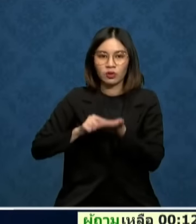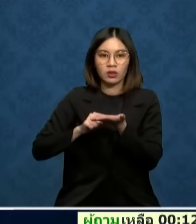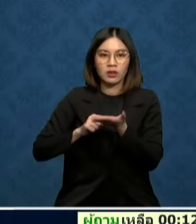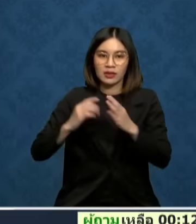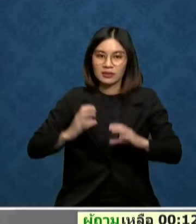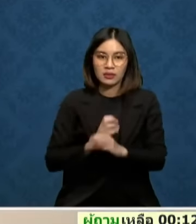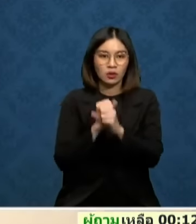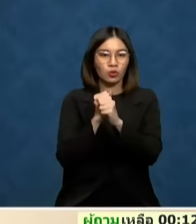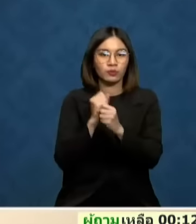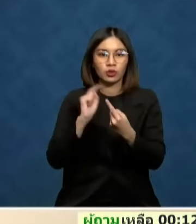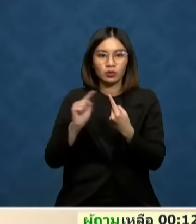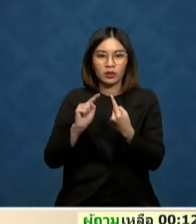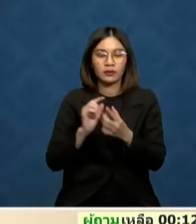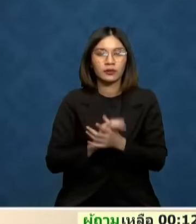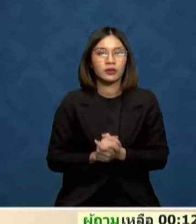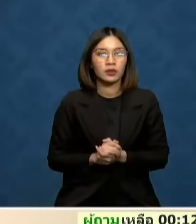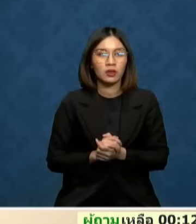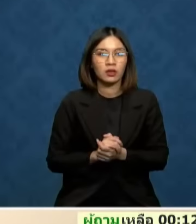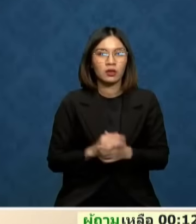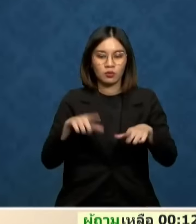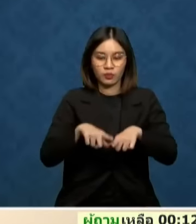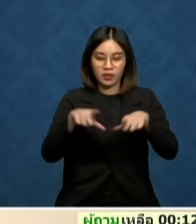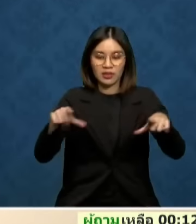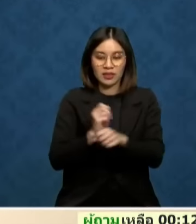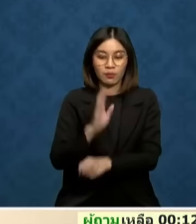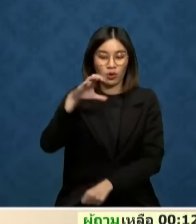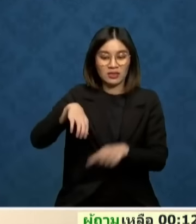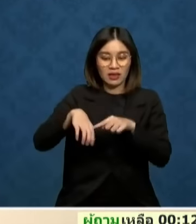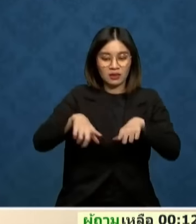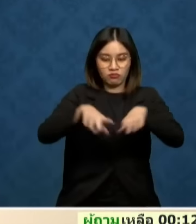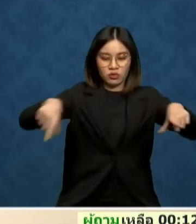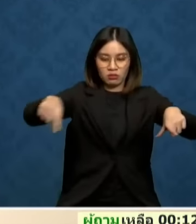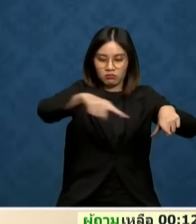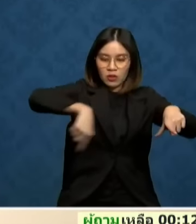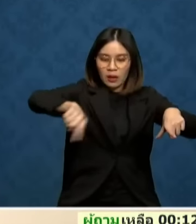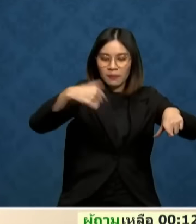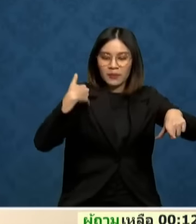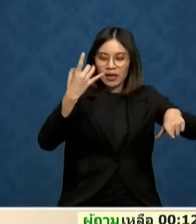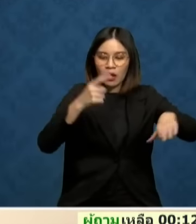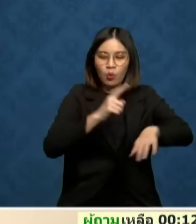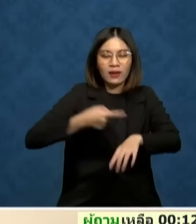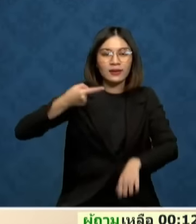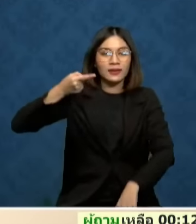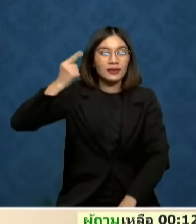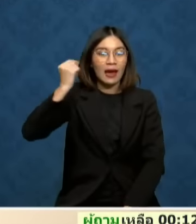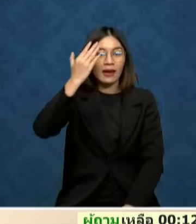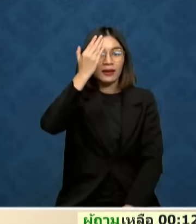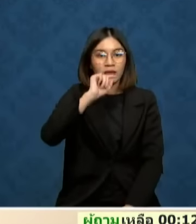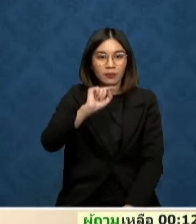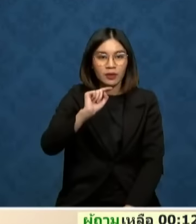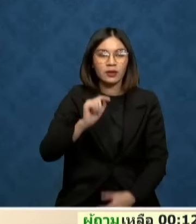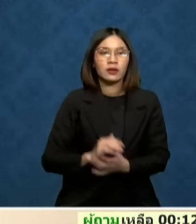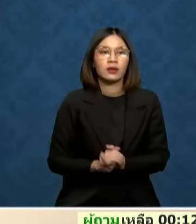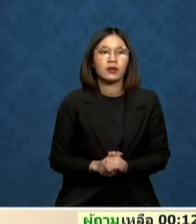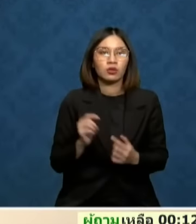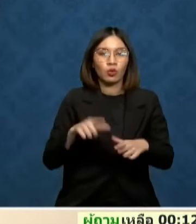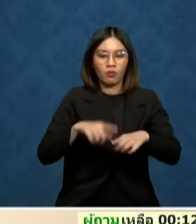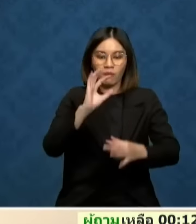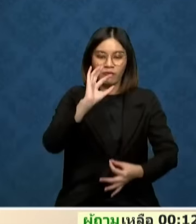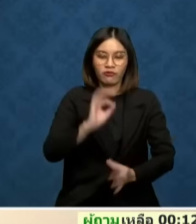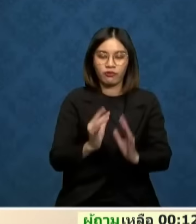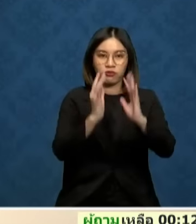าในพื้นที่วินโปรเซสมีอะไรบ้างเนี่ยใช้เวลาพอสมควรเพราะอะไรคะเพราะเริ่มต้นเลยเนี่ยนอกจากพื้นที่โดนไฟ